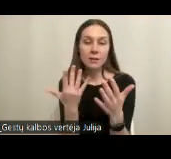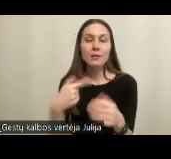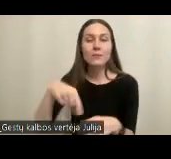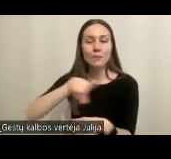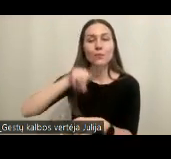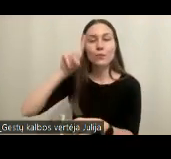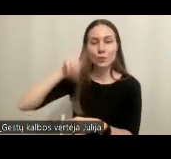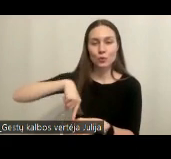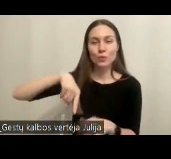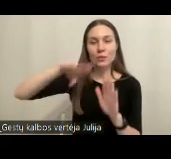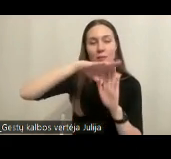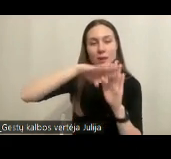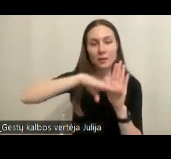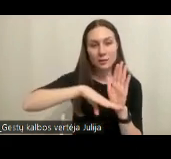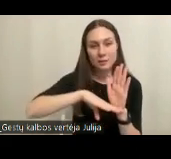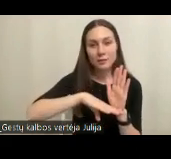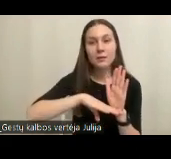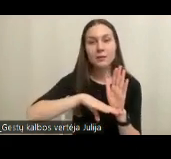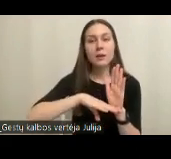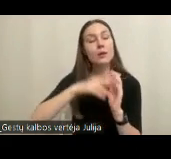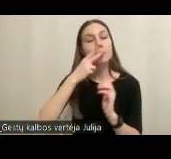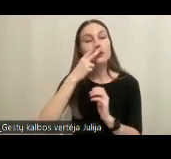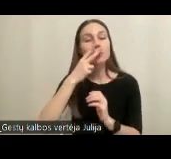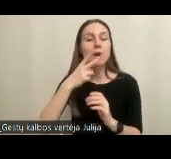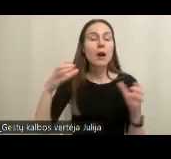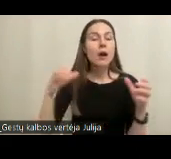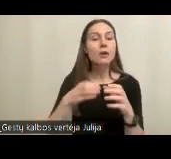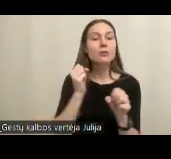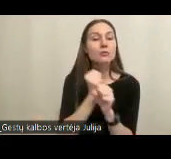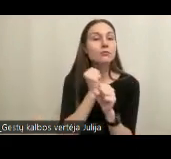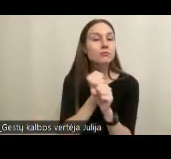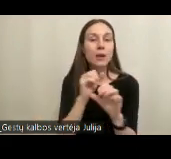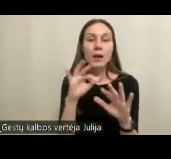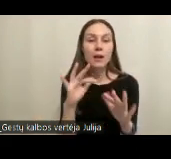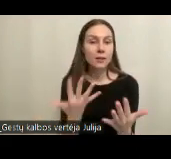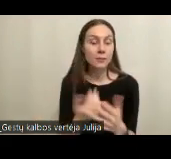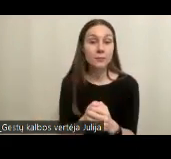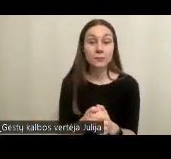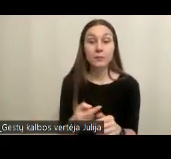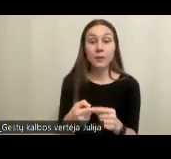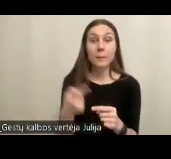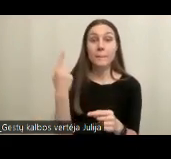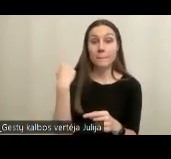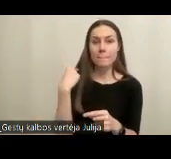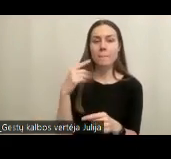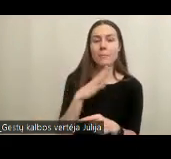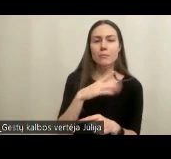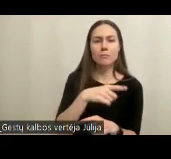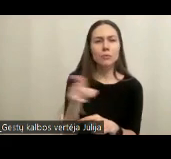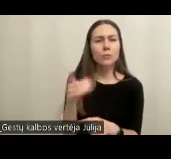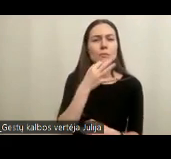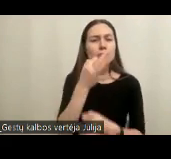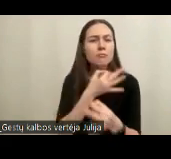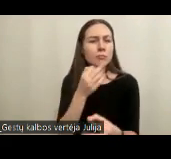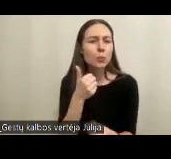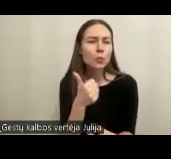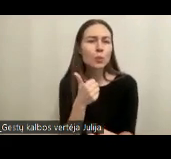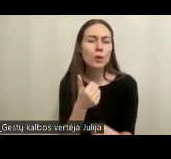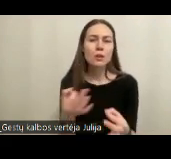taisyklės, bet pasižiūrėsime, ką mes kartu darysime. Praeitą kartą jūs tikrai taip puikiai pasisakėte ir taip